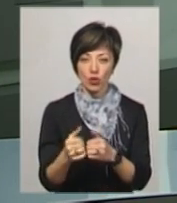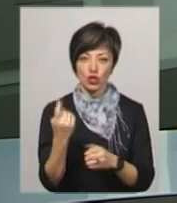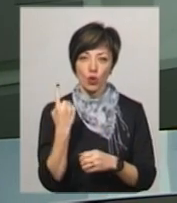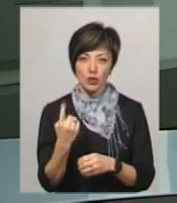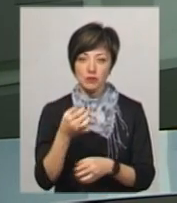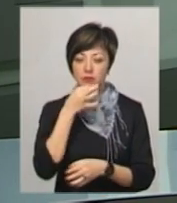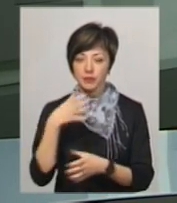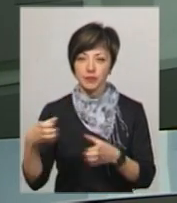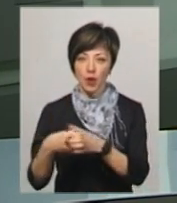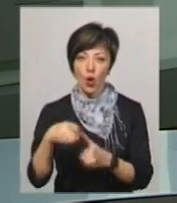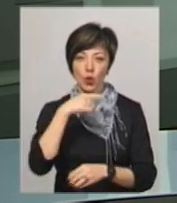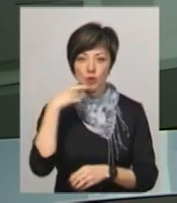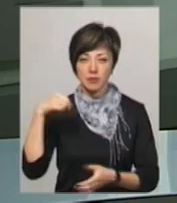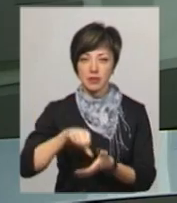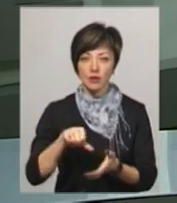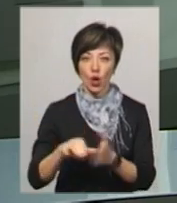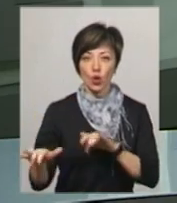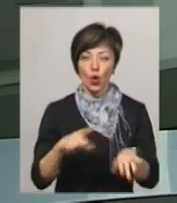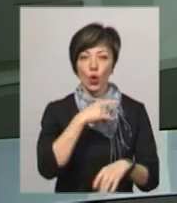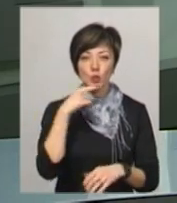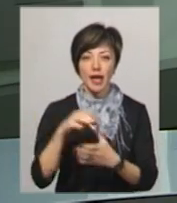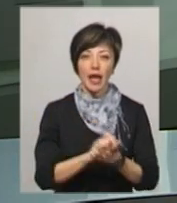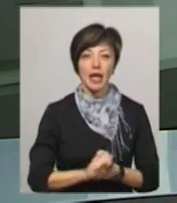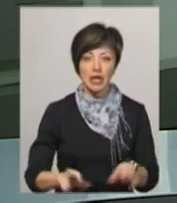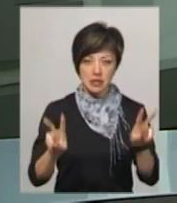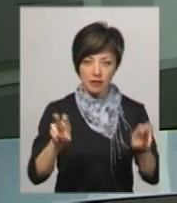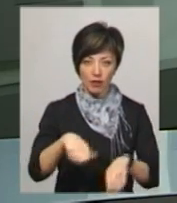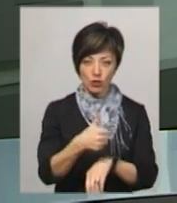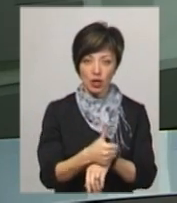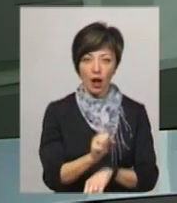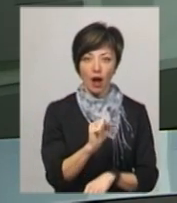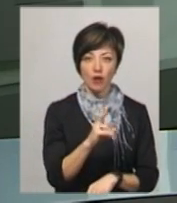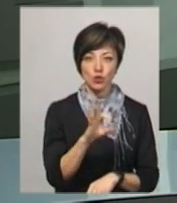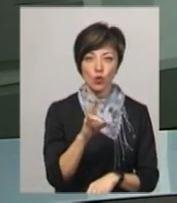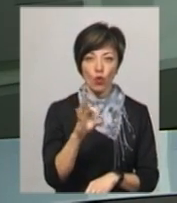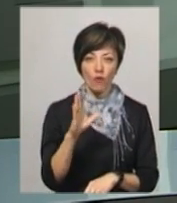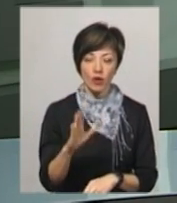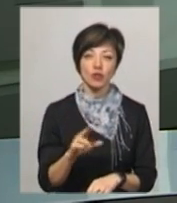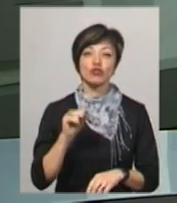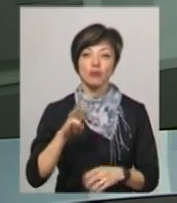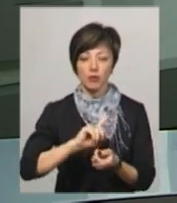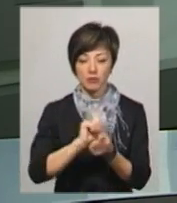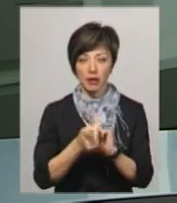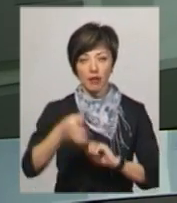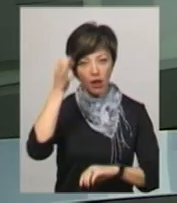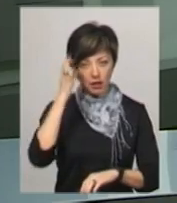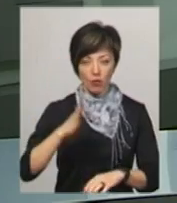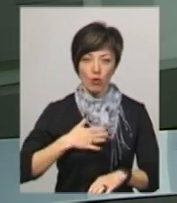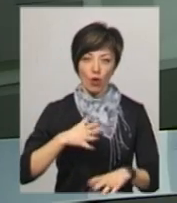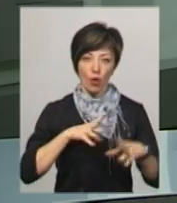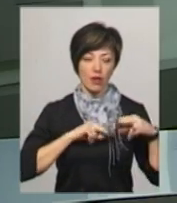з прихильників Росії та представників руху «Руське єдинство» на чолі з Сергієм Аксьоновим. Чим усе обернулося, нагадають мої